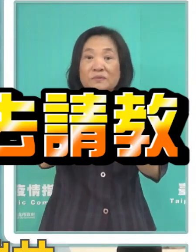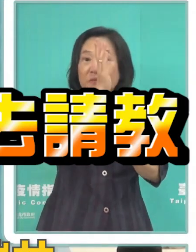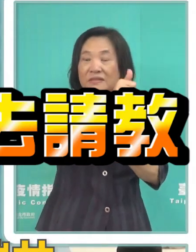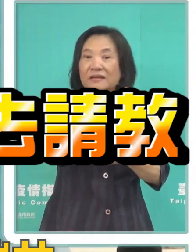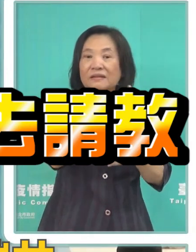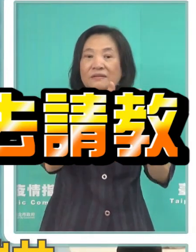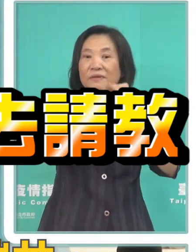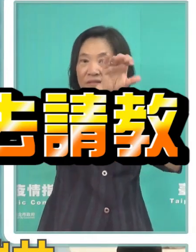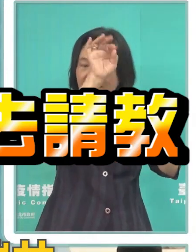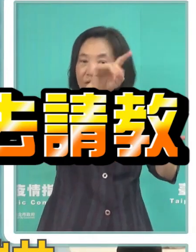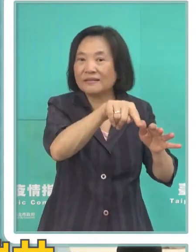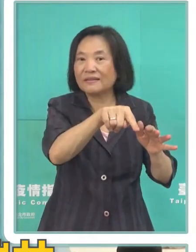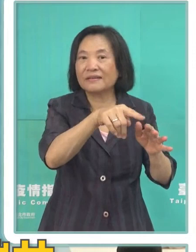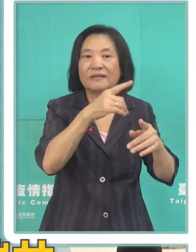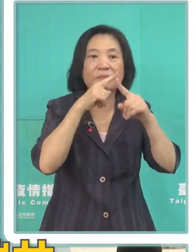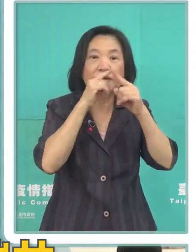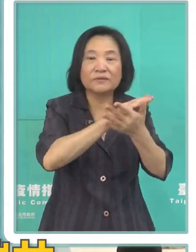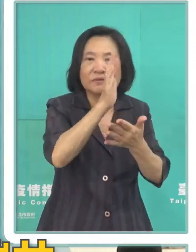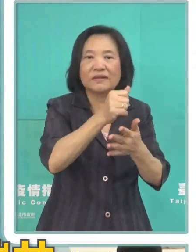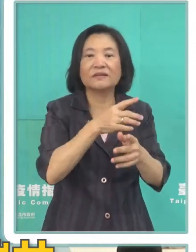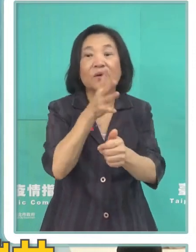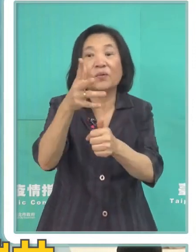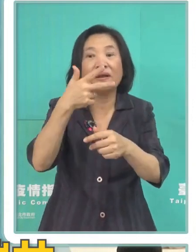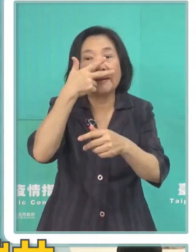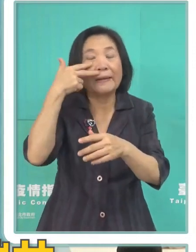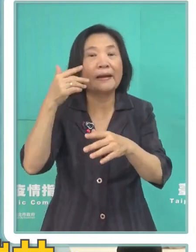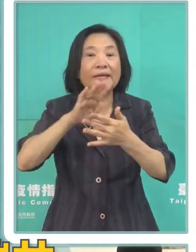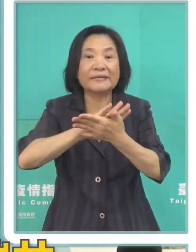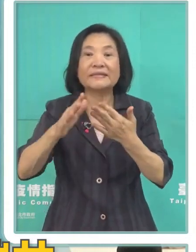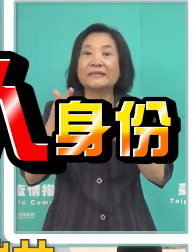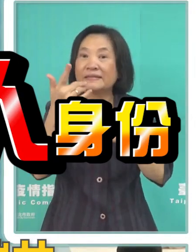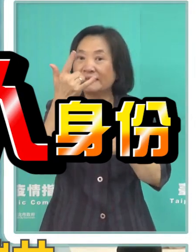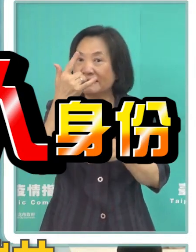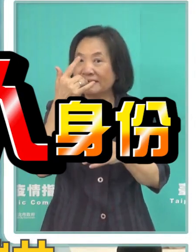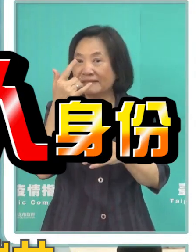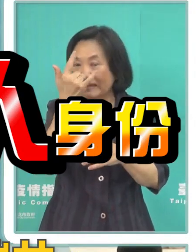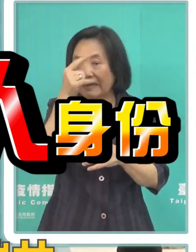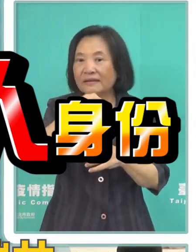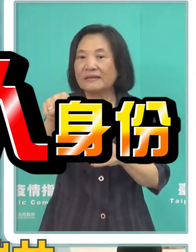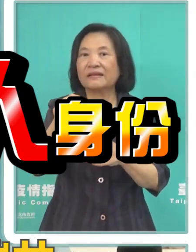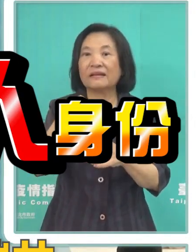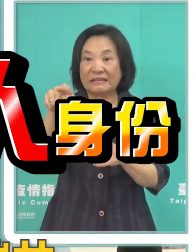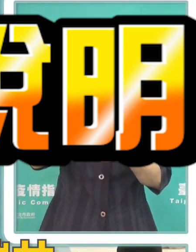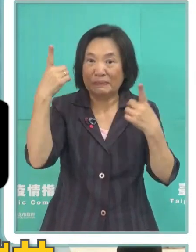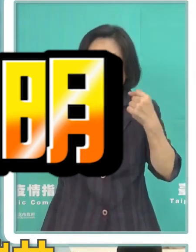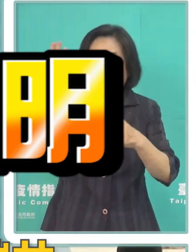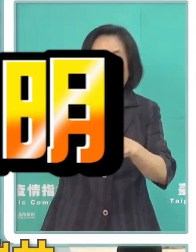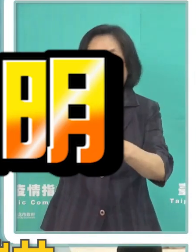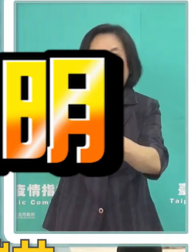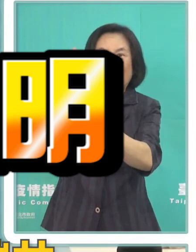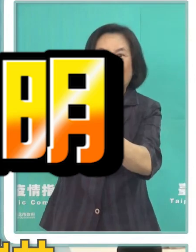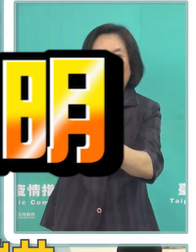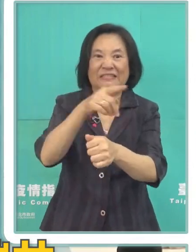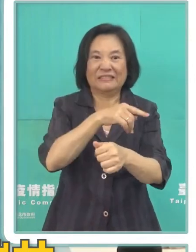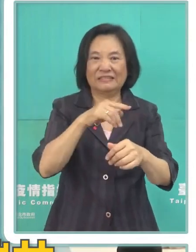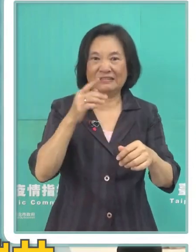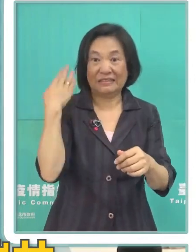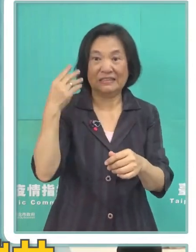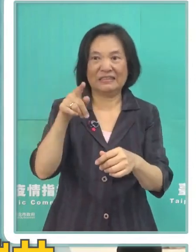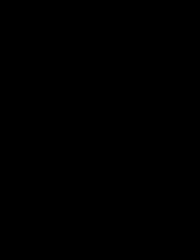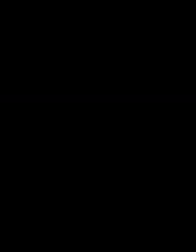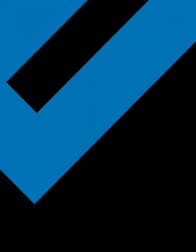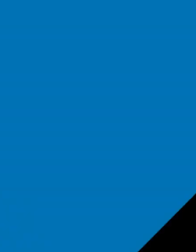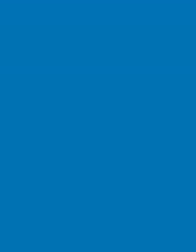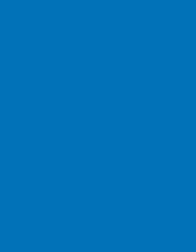去请教赖清德，他会以一个受害人的身份跟你详细说明。